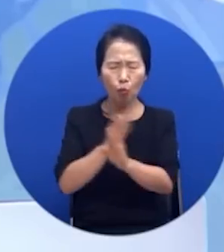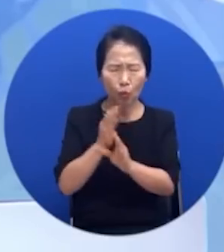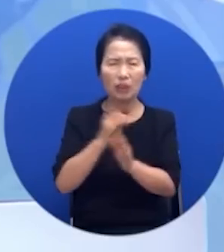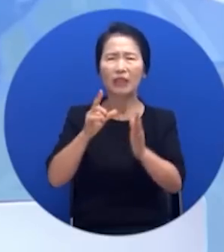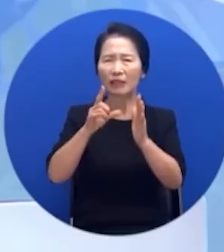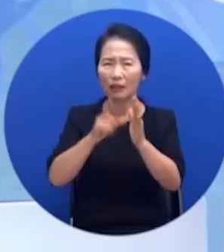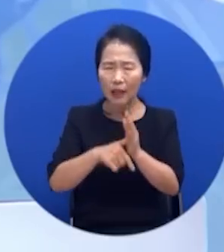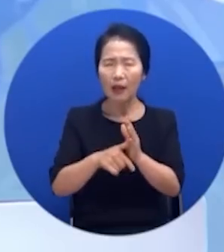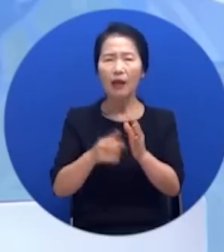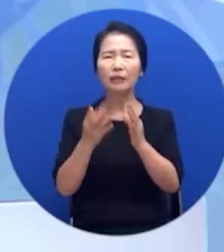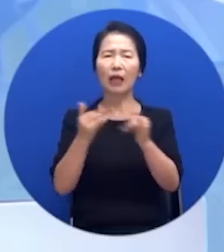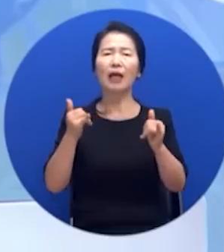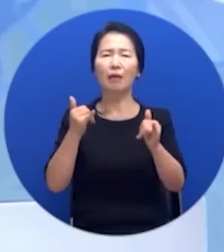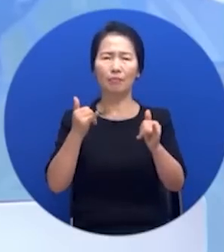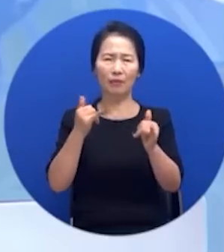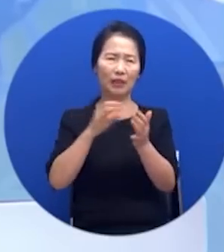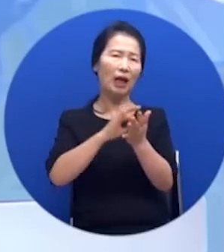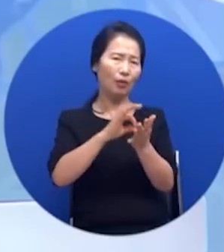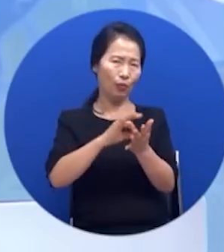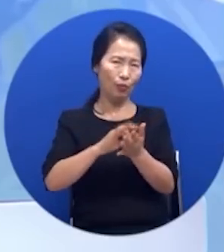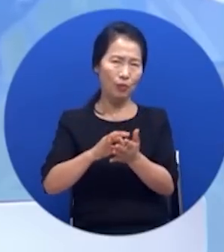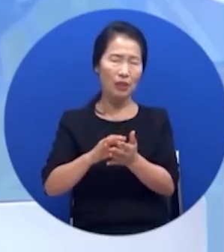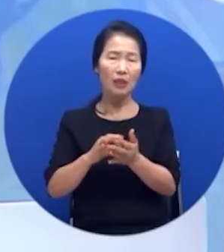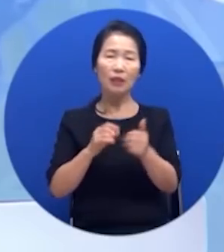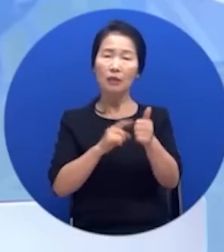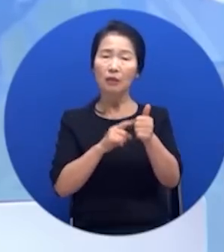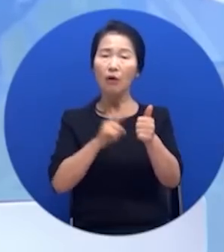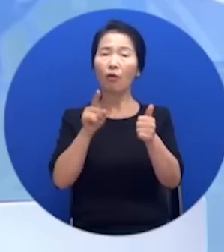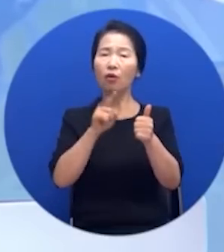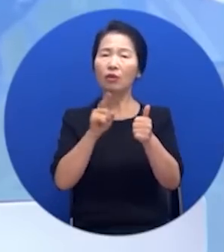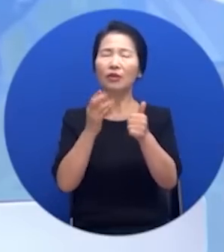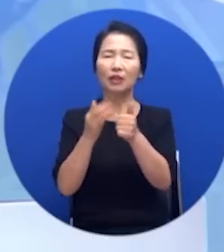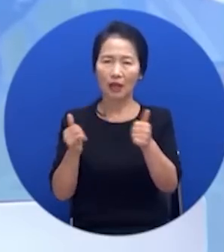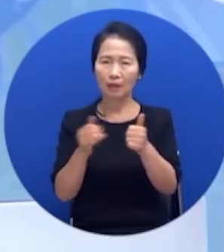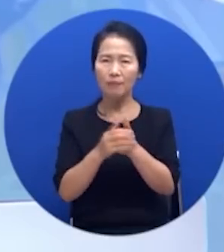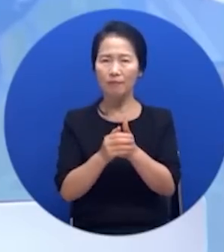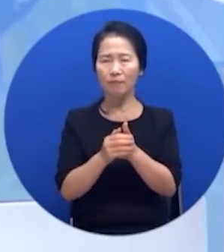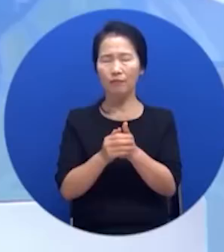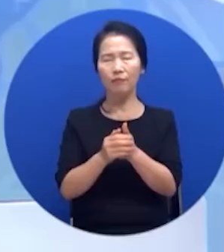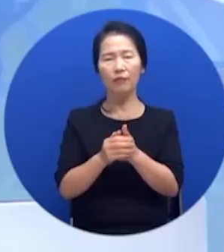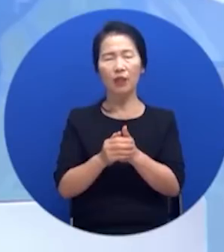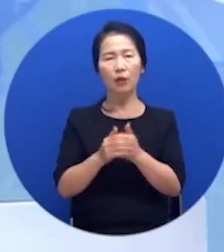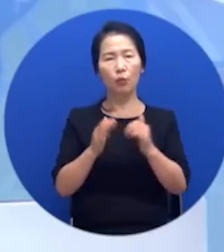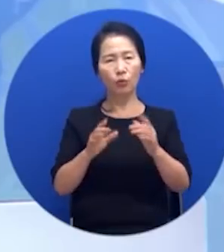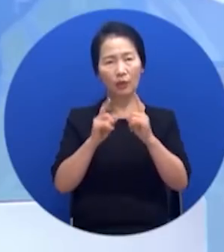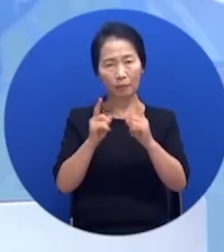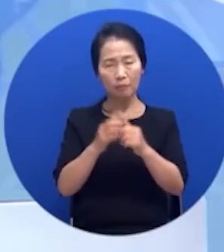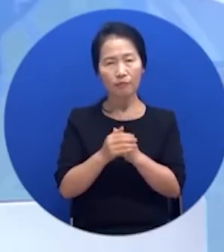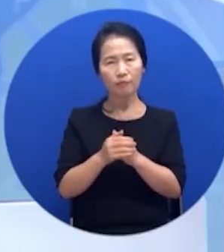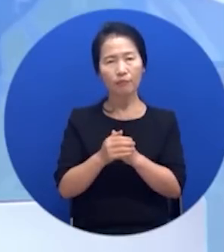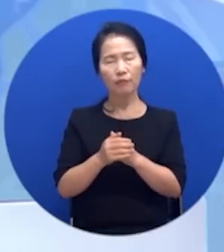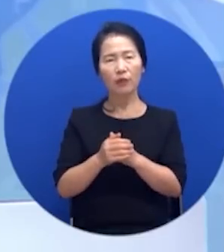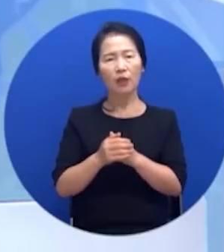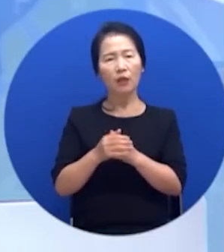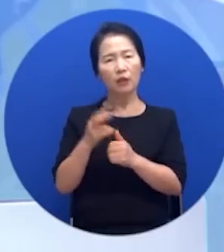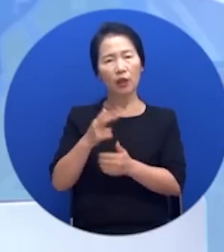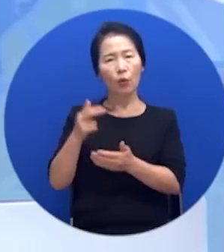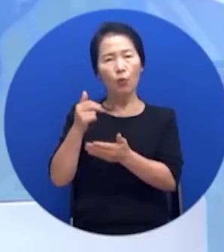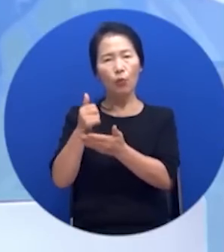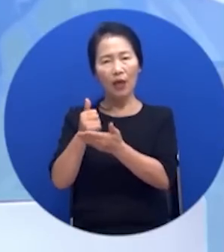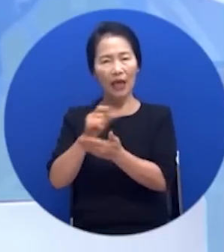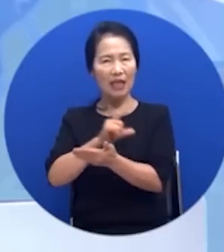사람을 사용하셨다면 하나님이 사용하시는 그 사람은 누군가? 오늘 본문에는 내 이름으로 일컫는